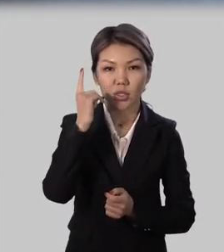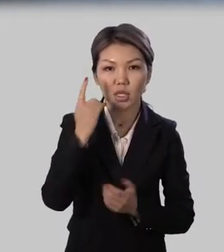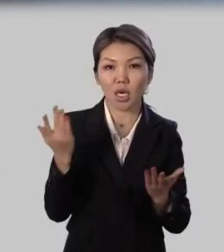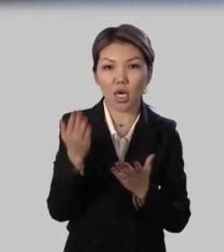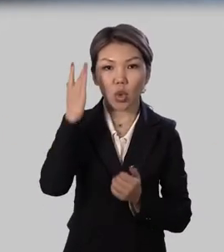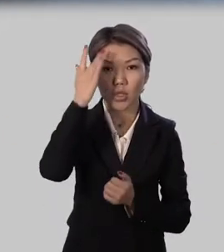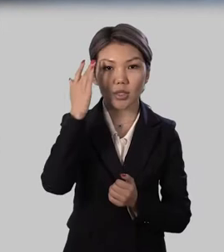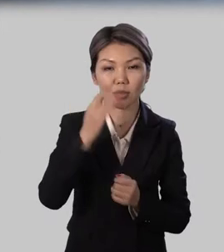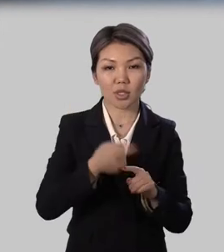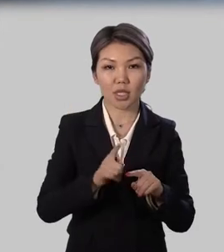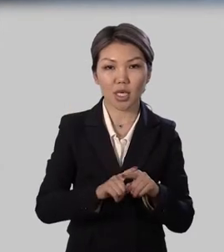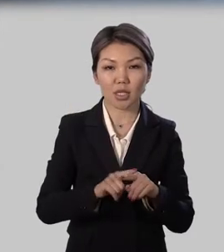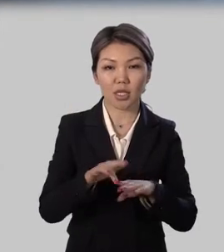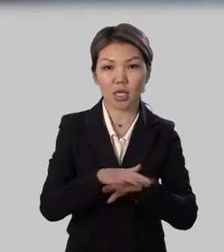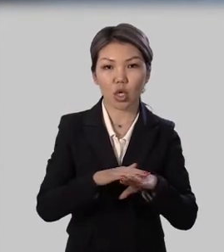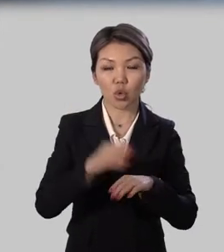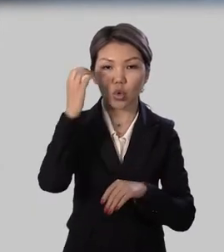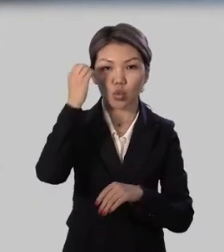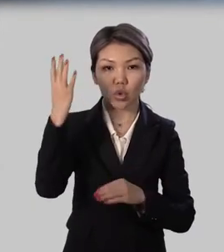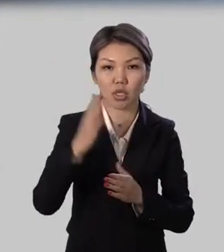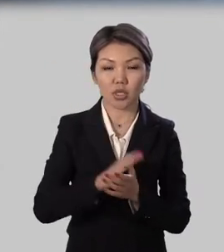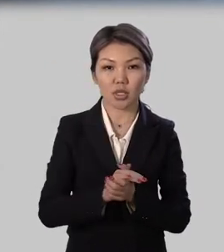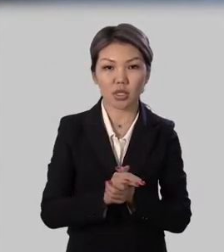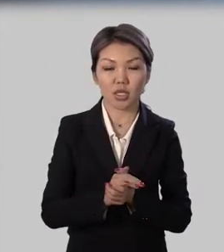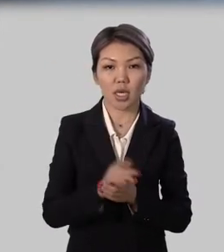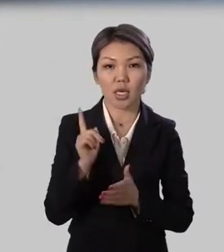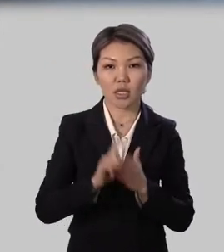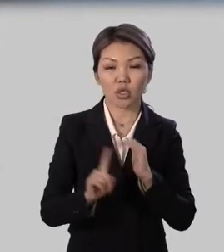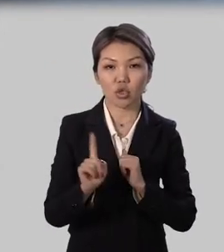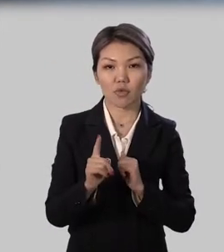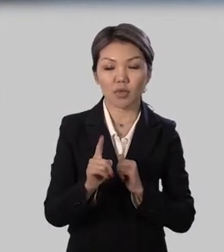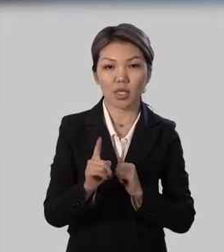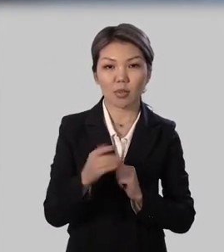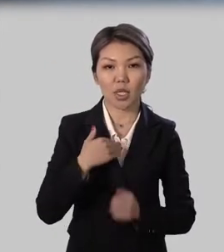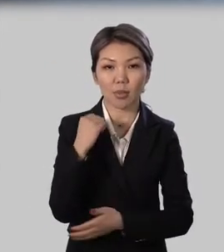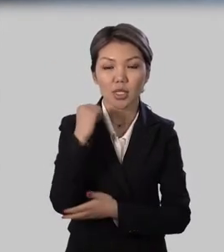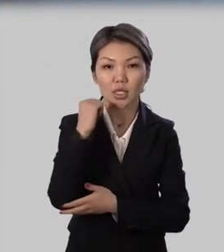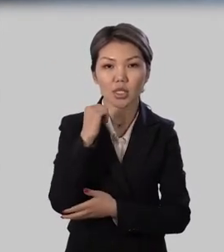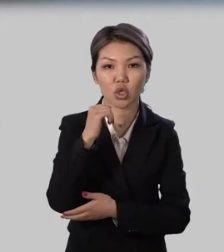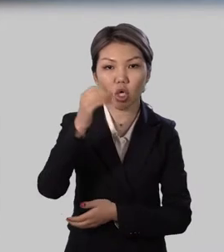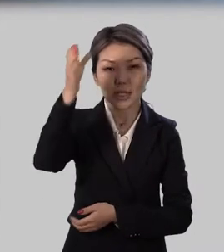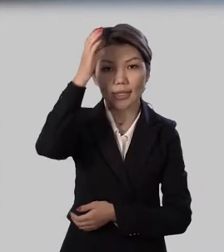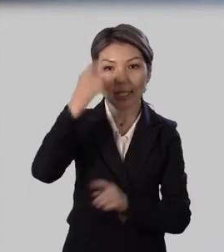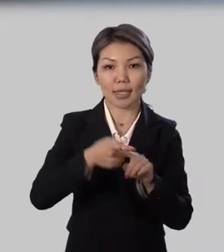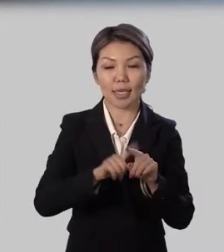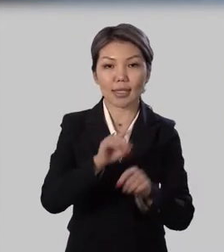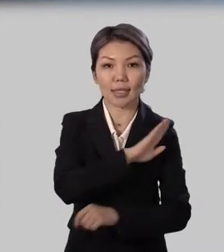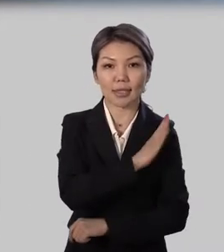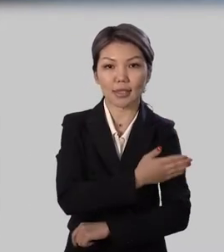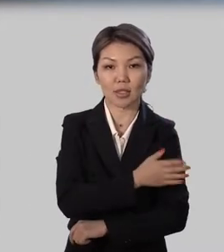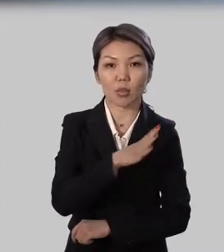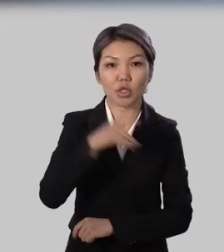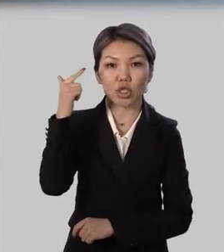мудрости надеюсь согласитесь со мной что знание это сила быть грамотным сегодня